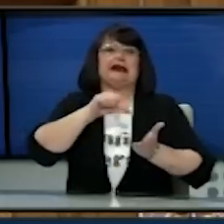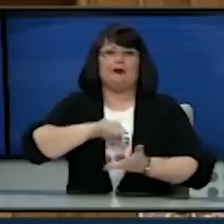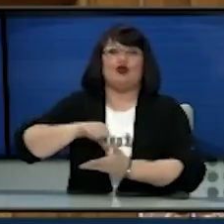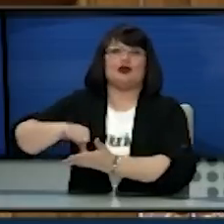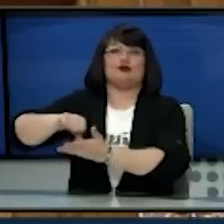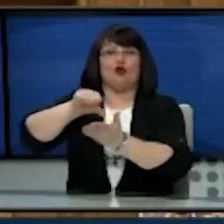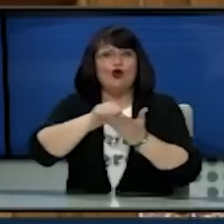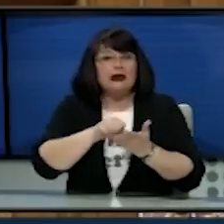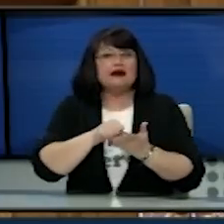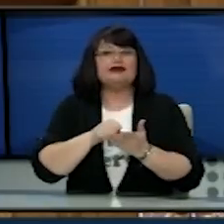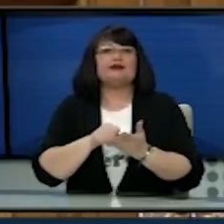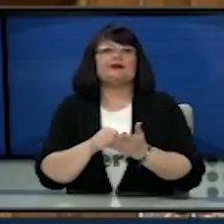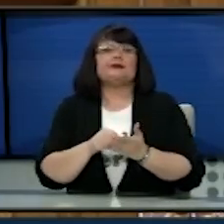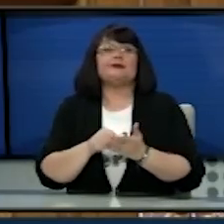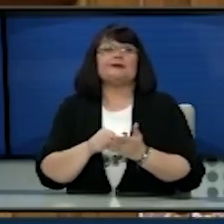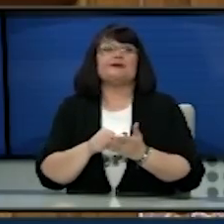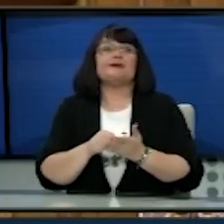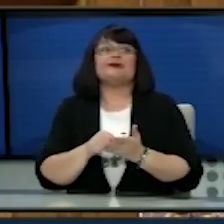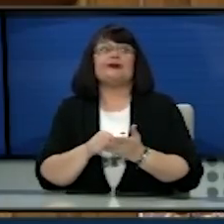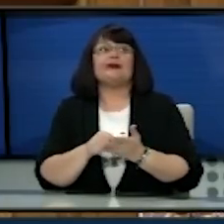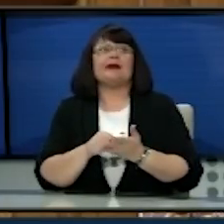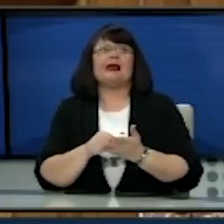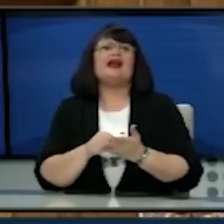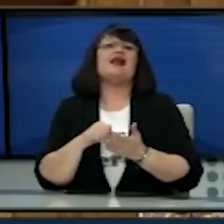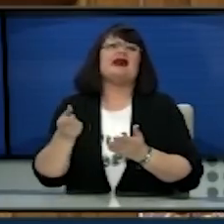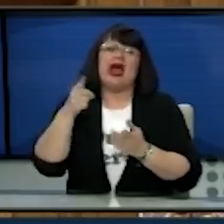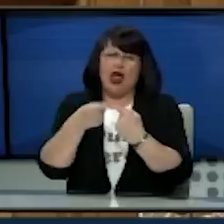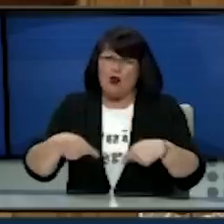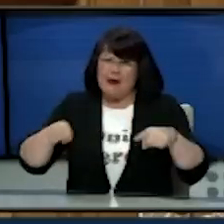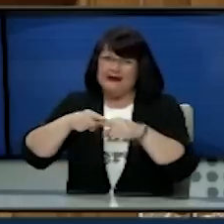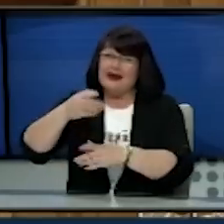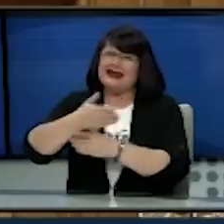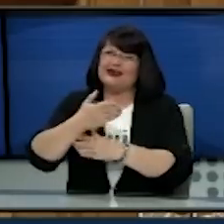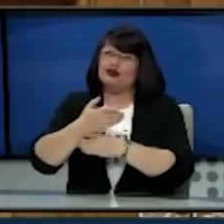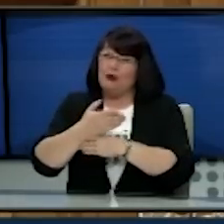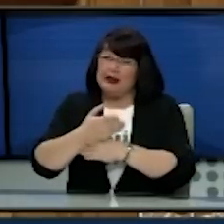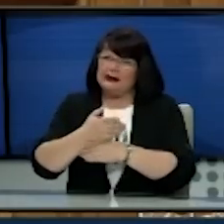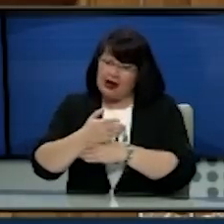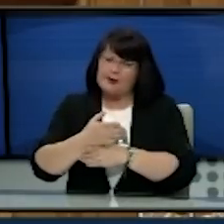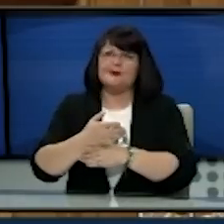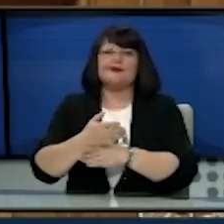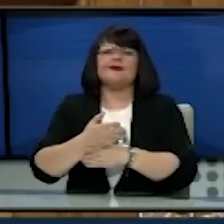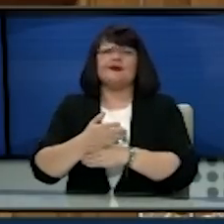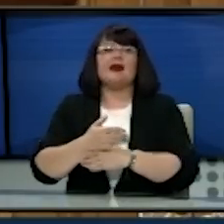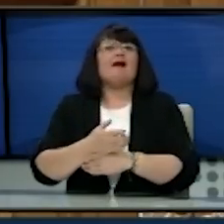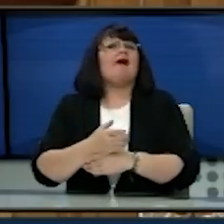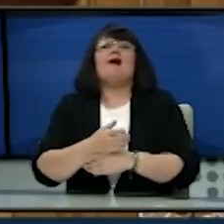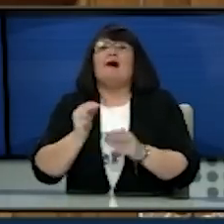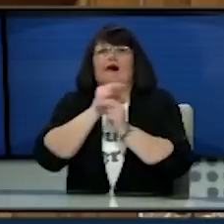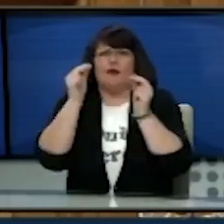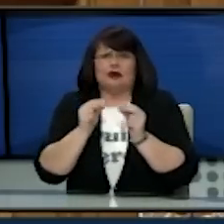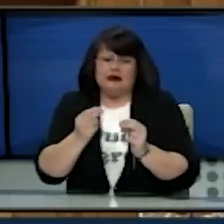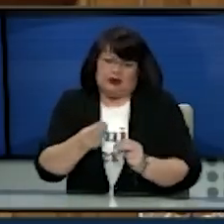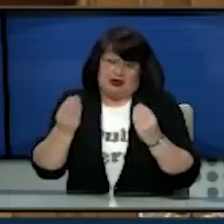της κυριαρχίας των Airbnb που εξωθούν όλες τις υπόλοιπες χρήσεις.